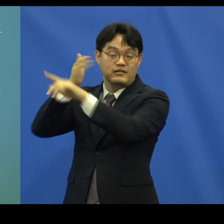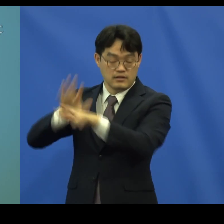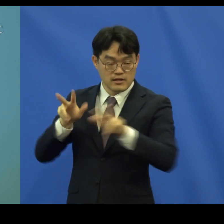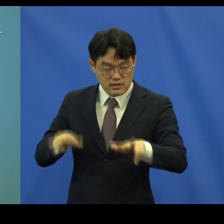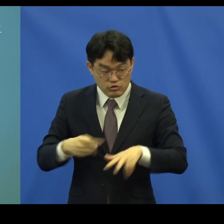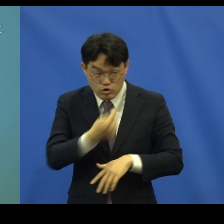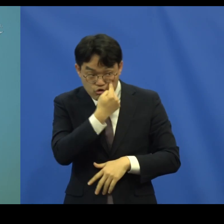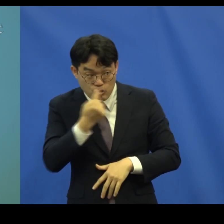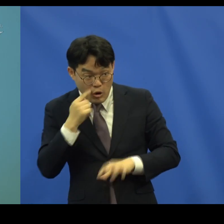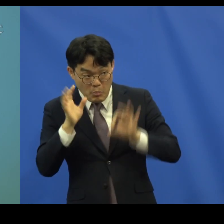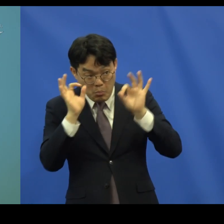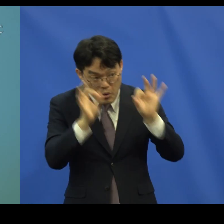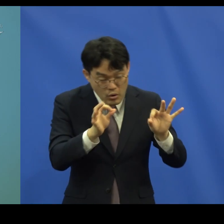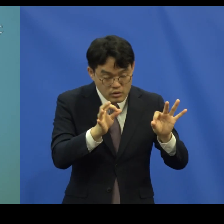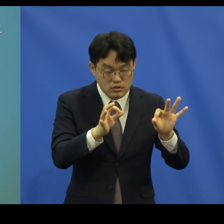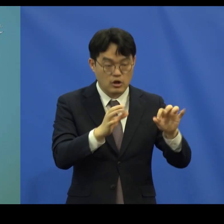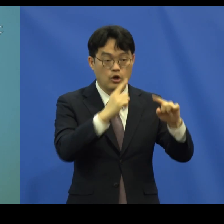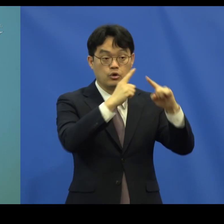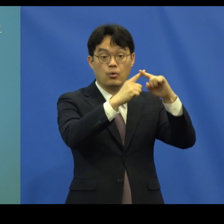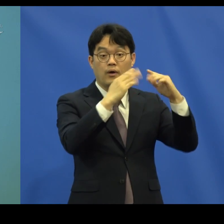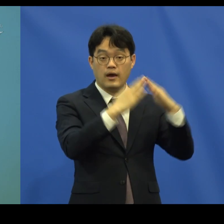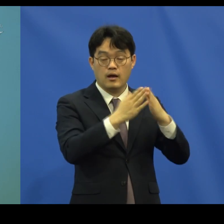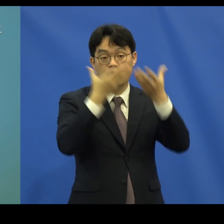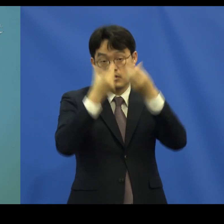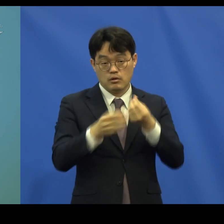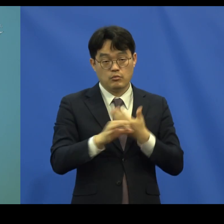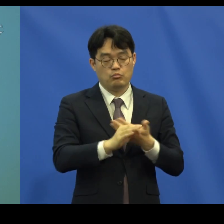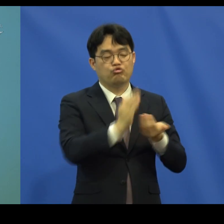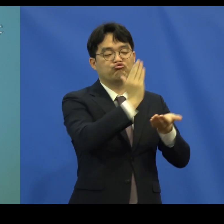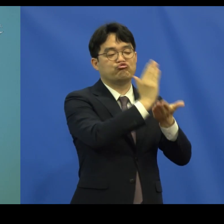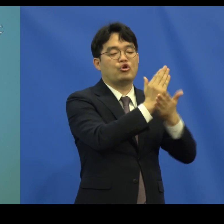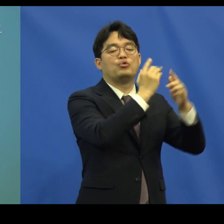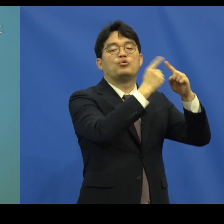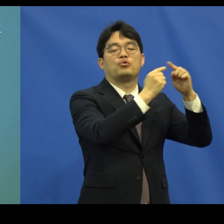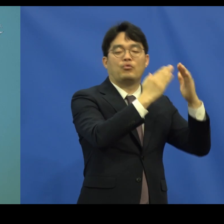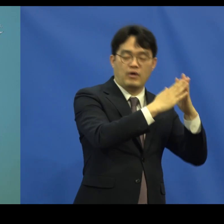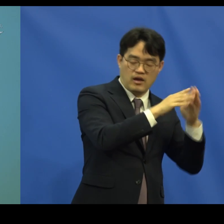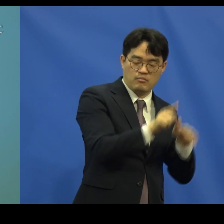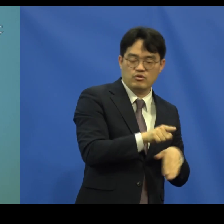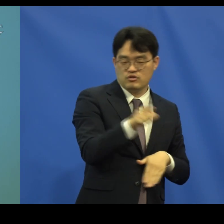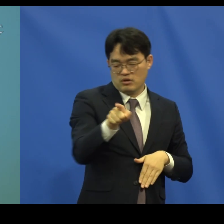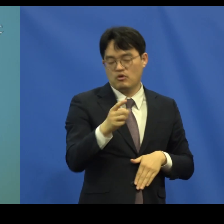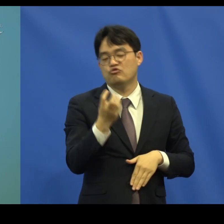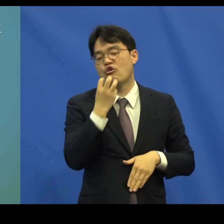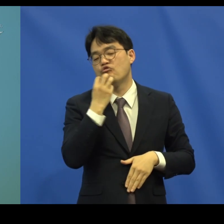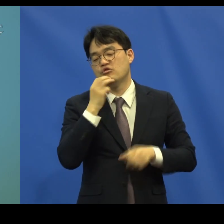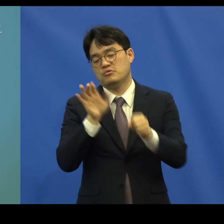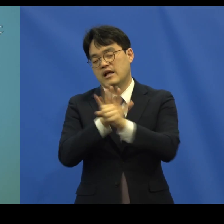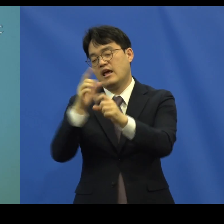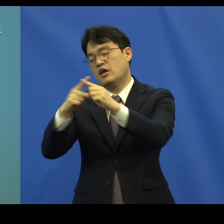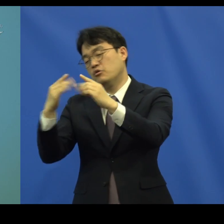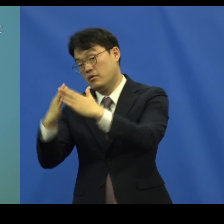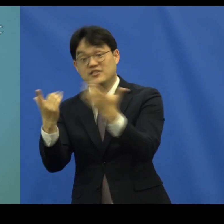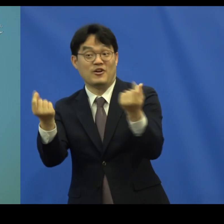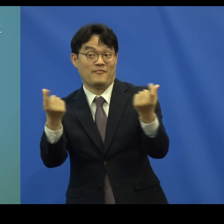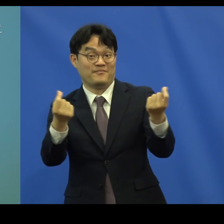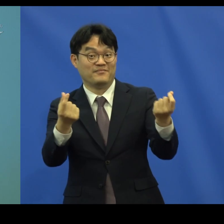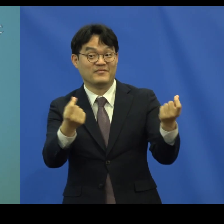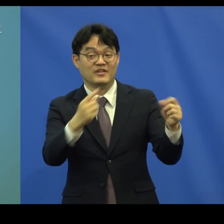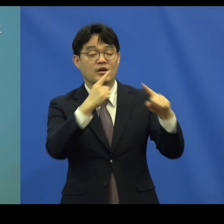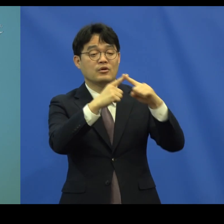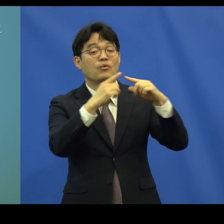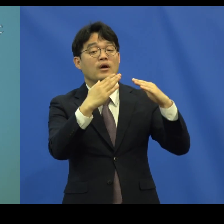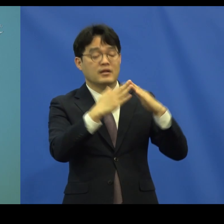마치 생로병사처럼 태어나고 병들고 늙고 죽고 뭐 이런 과정이 있다는 겁니다. 자,